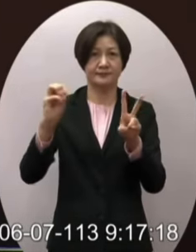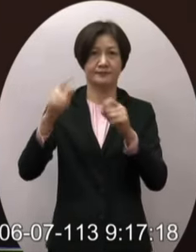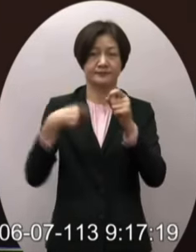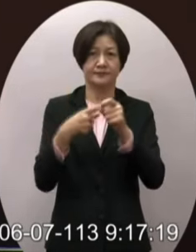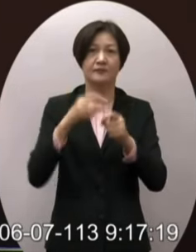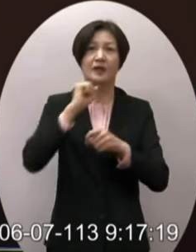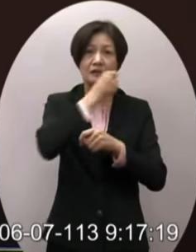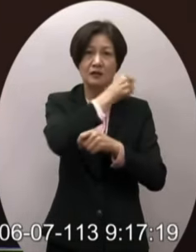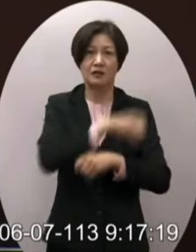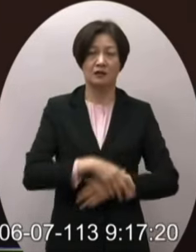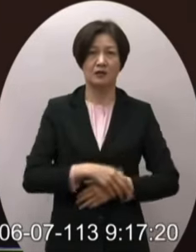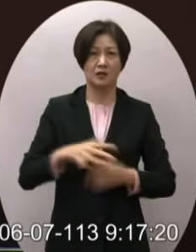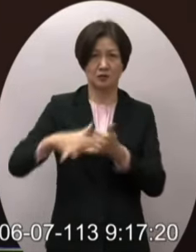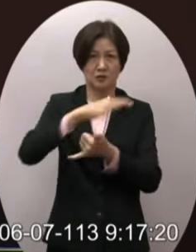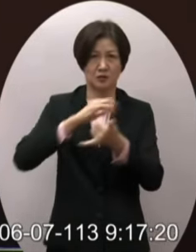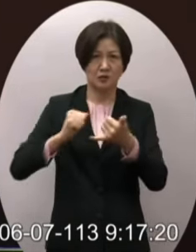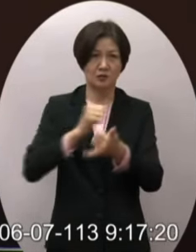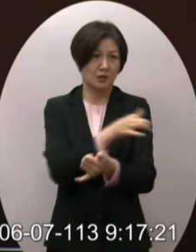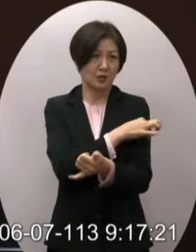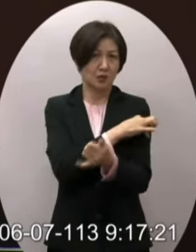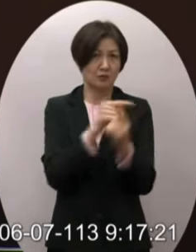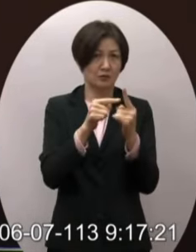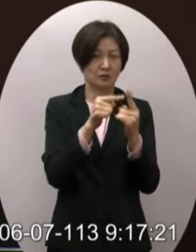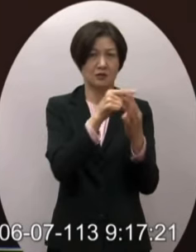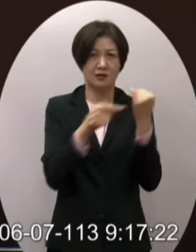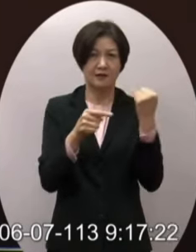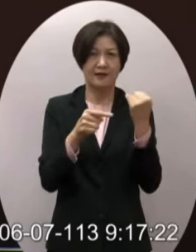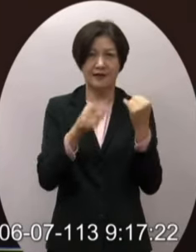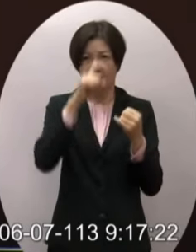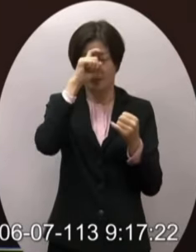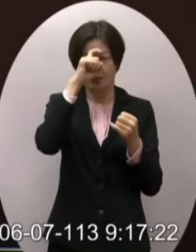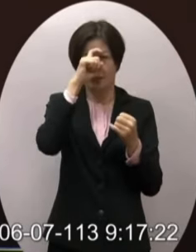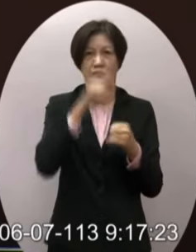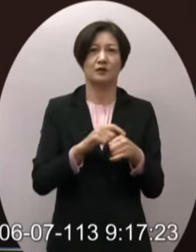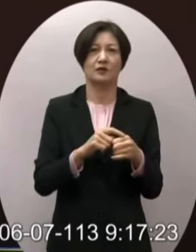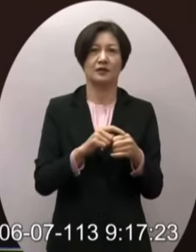台湾，全台的护理人力目标要达到